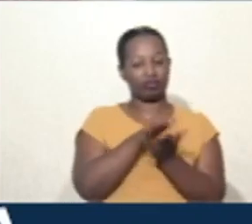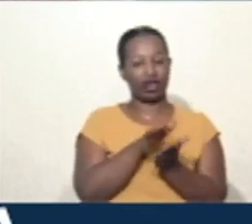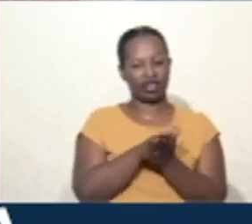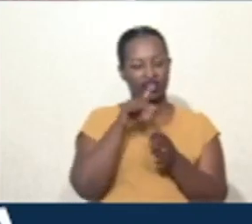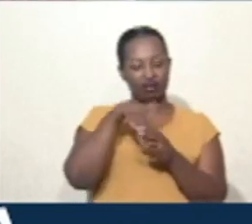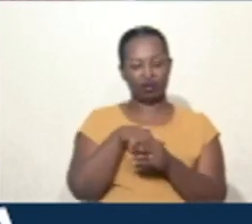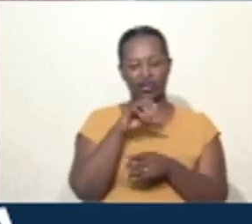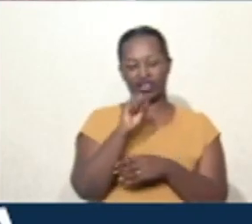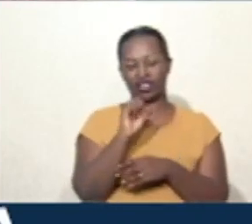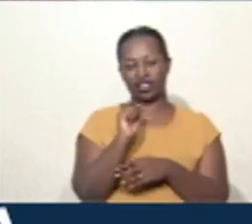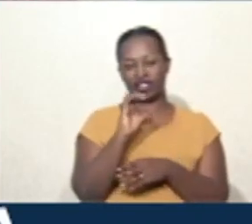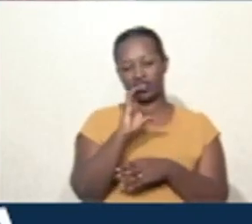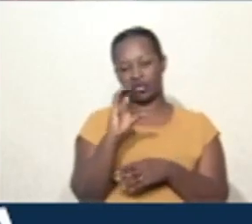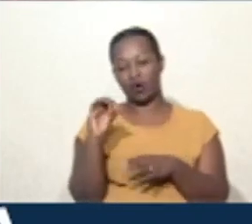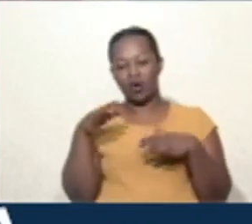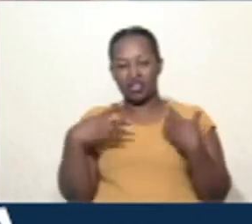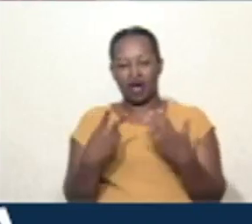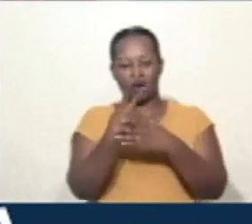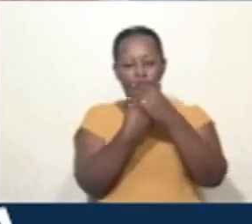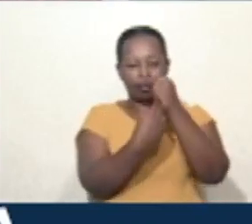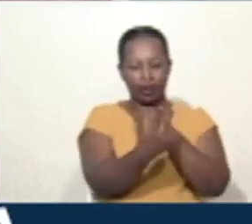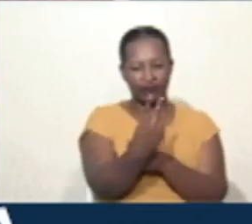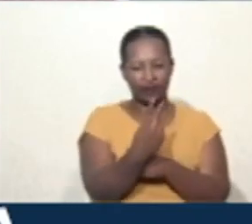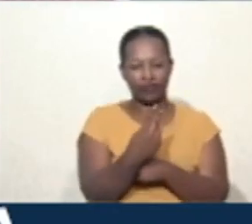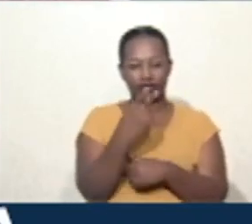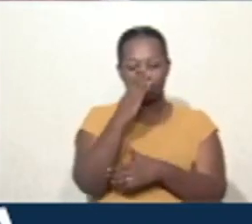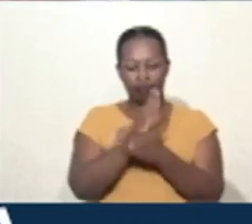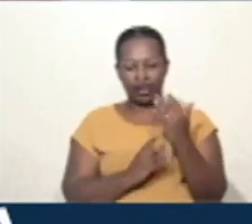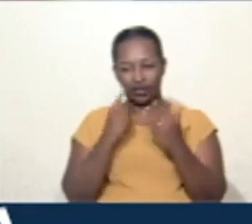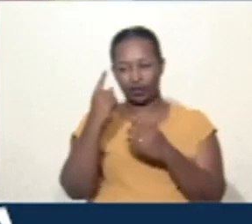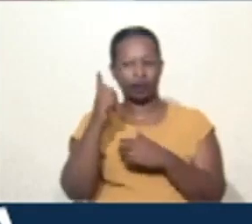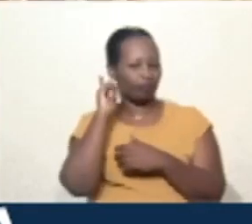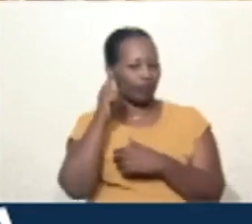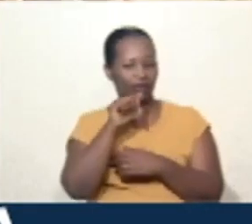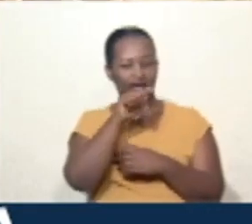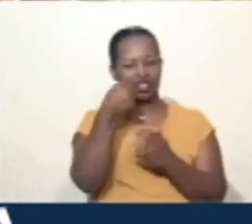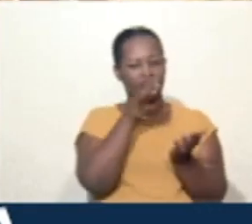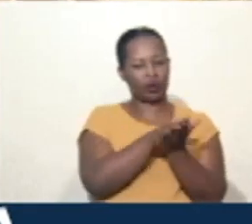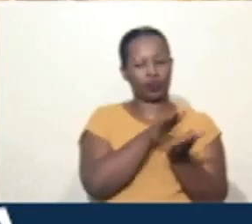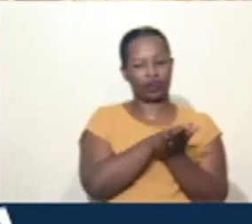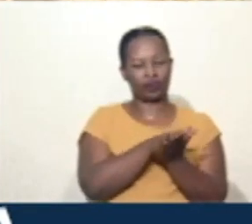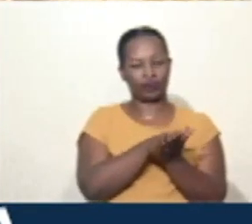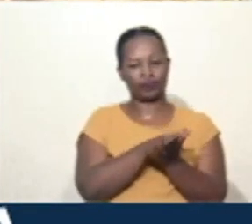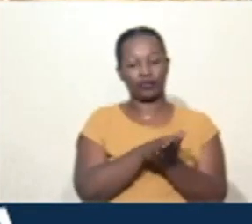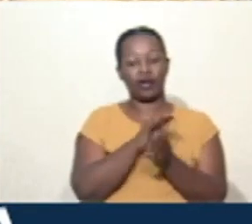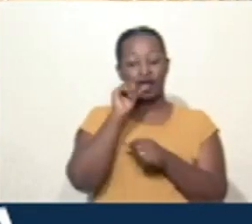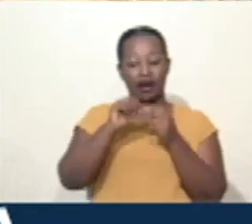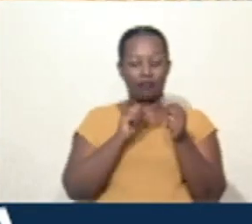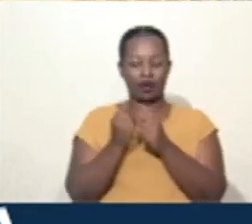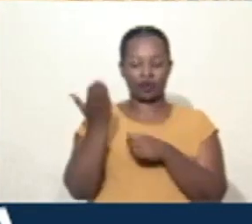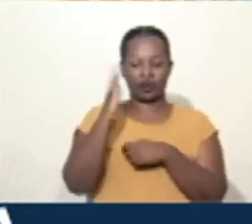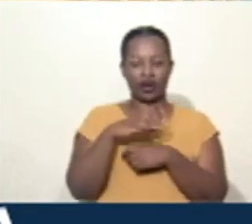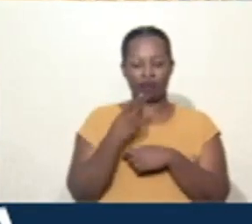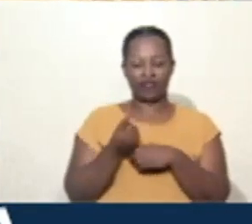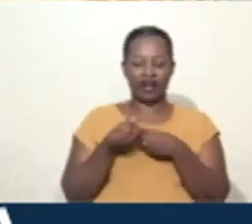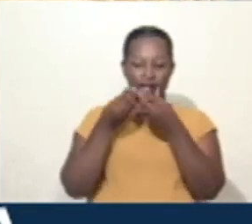muri sako, yabifatanya byombi igice kimwe kikajya kuri momo ikindi kikajya kuri konti. Ku bijyanye no kugaruza amafaranga yahawe abagenerwa